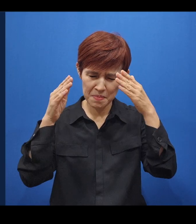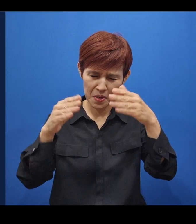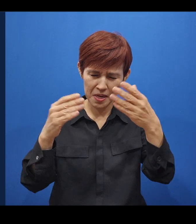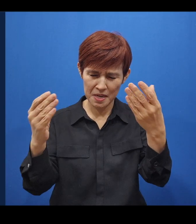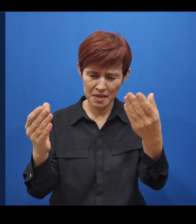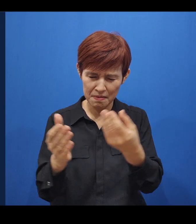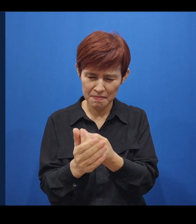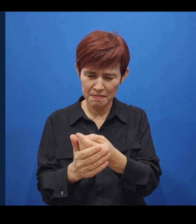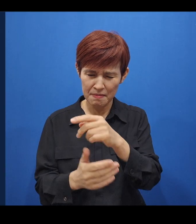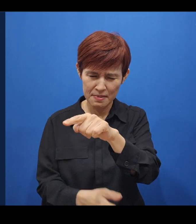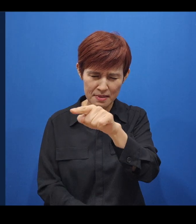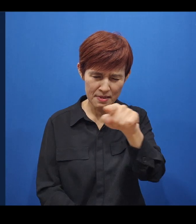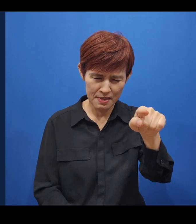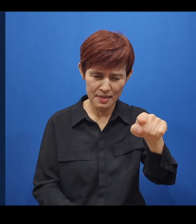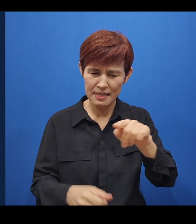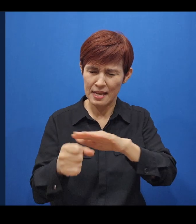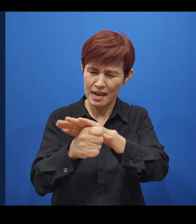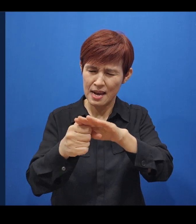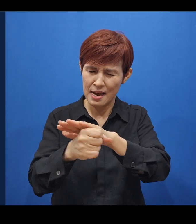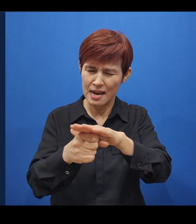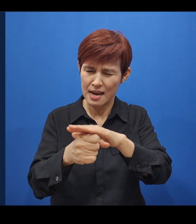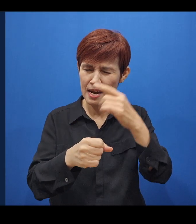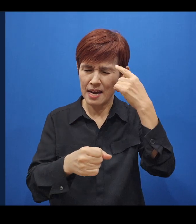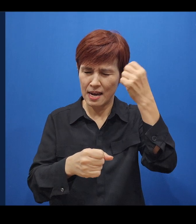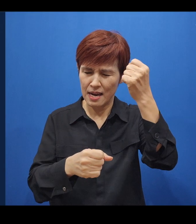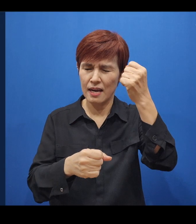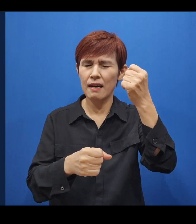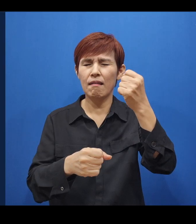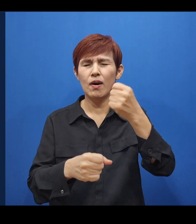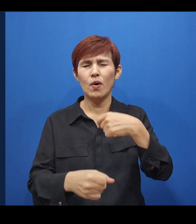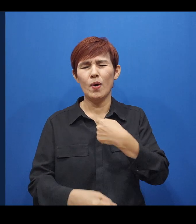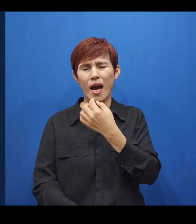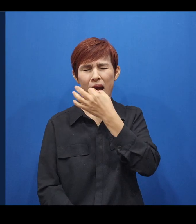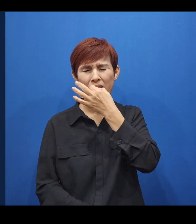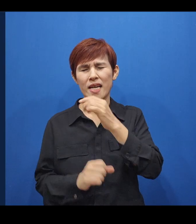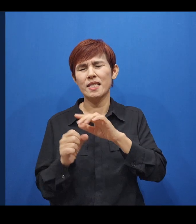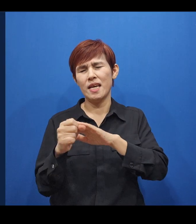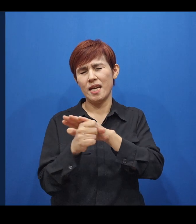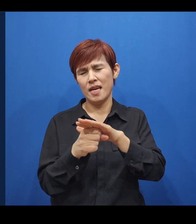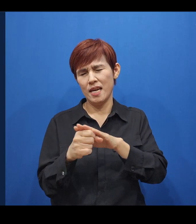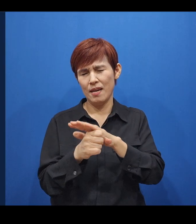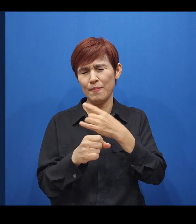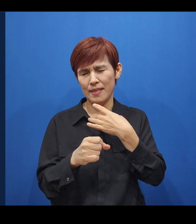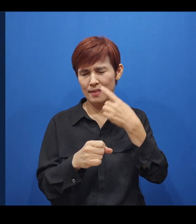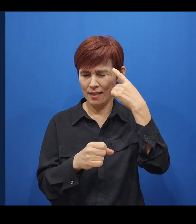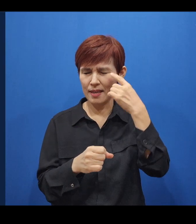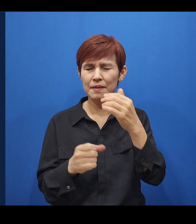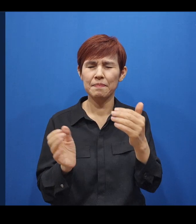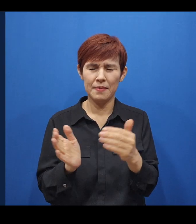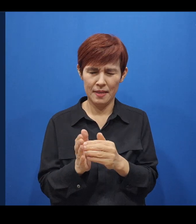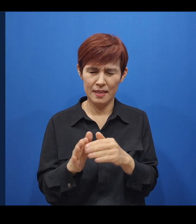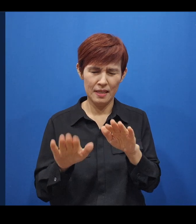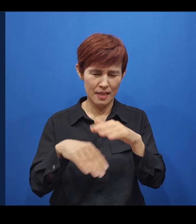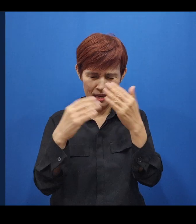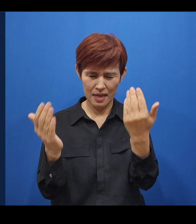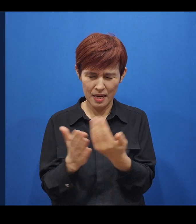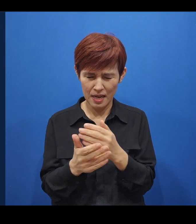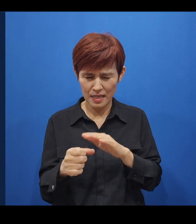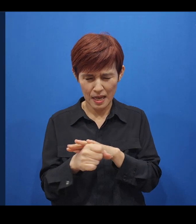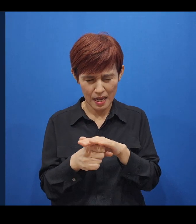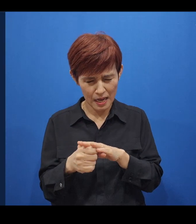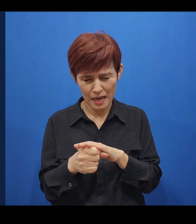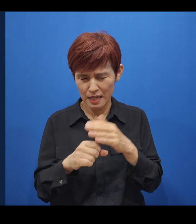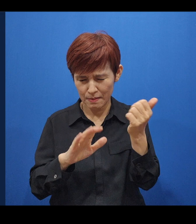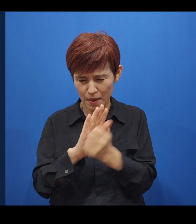완성도, 이런 것들을 사랑한다고 말하며 끊임없이 이기적인 사랑만 주장해 왔습니다. 이제 왜 내가 사랑에